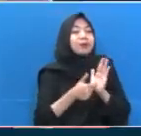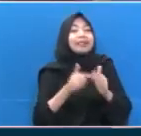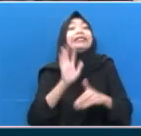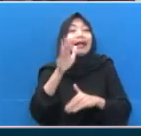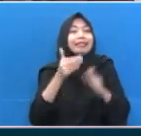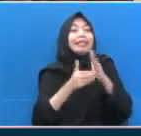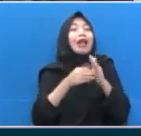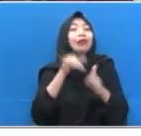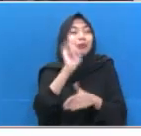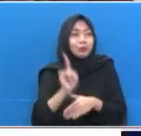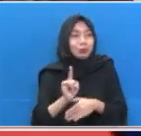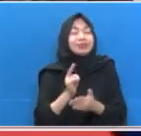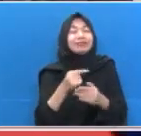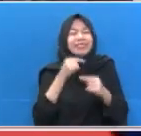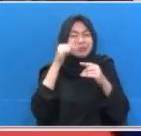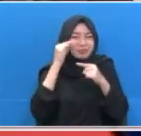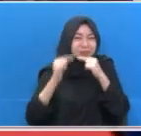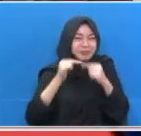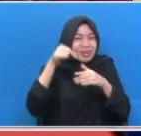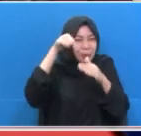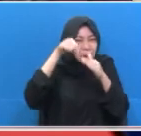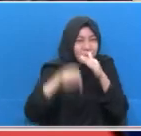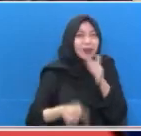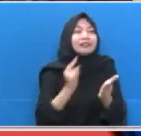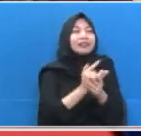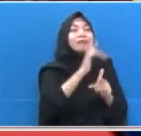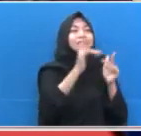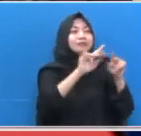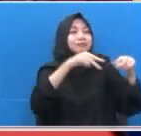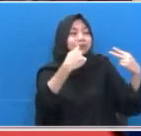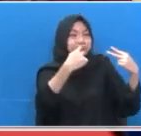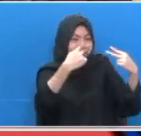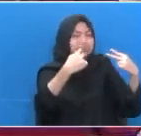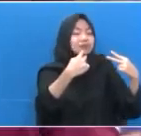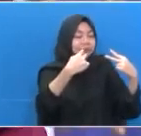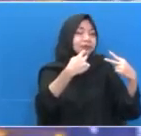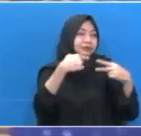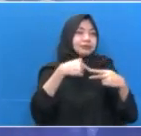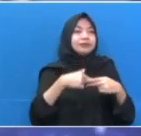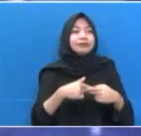usai jeda eh Bung Roni Mbak Susi masih tetap bersama kami di Kompas TV kita akan kembali setelah jeda satu lagi